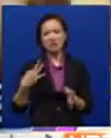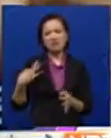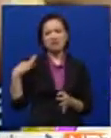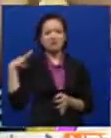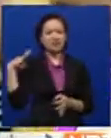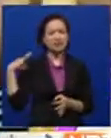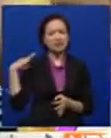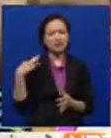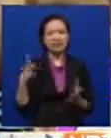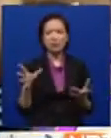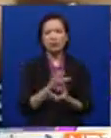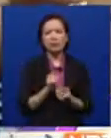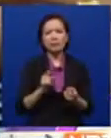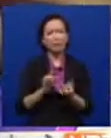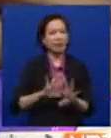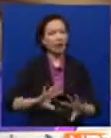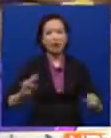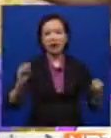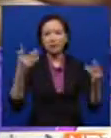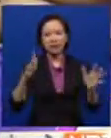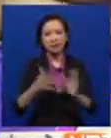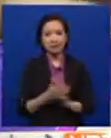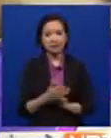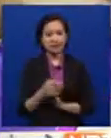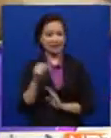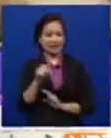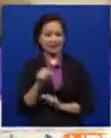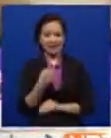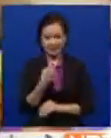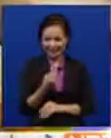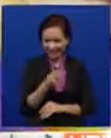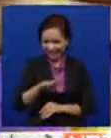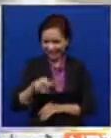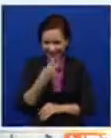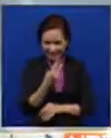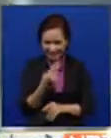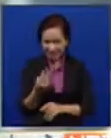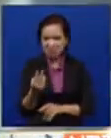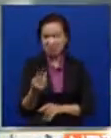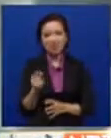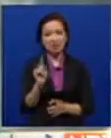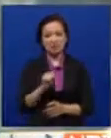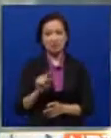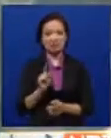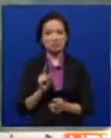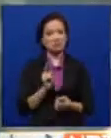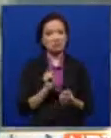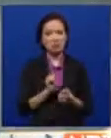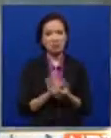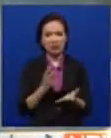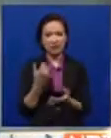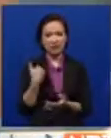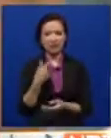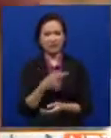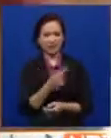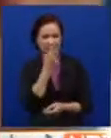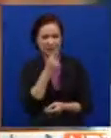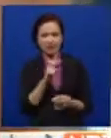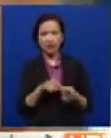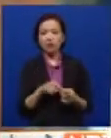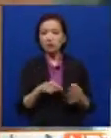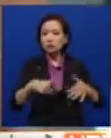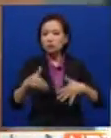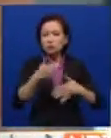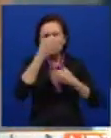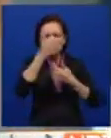วัฒนธรรมประเพณีมันหายไปอ่ะอย่างเงี้ยเด็กๆเนี่ยไม่รู้จักละ และอีกหนึ่งศิลปะร่วมสมัยที่ประช